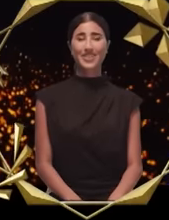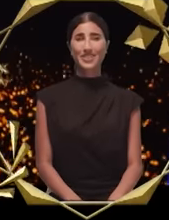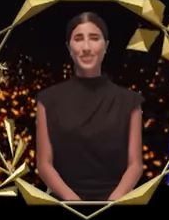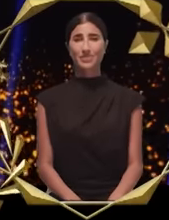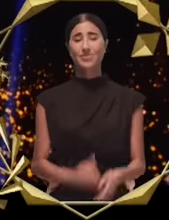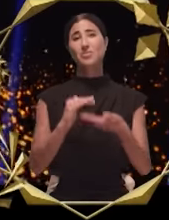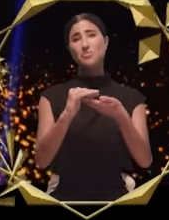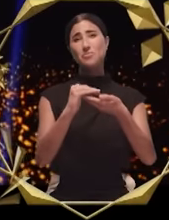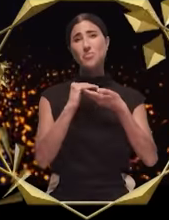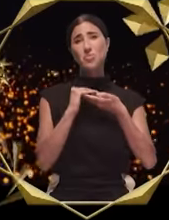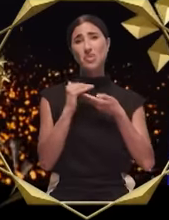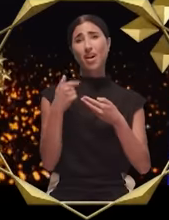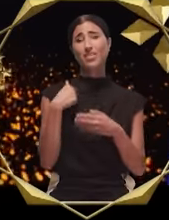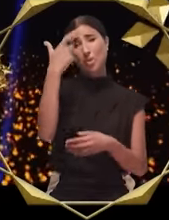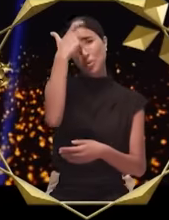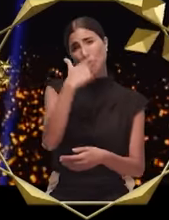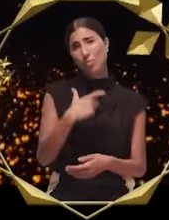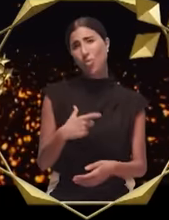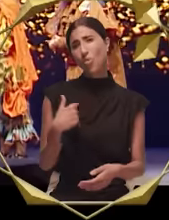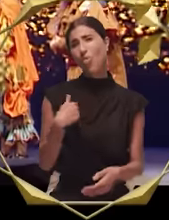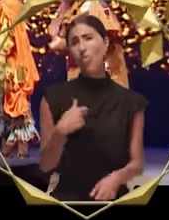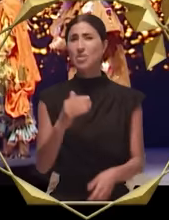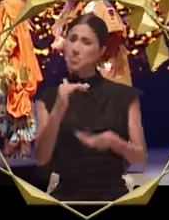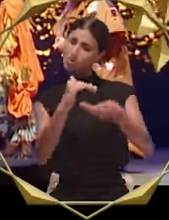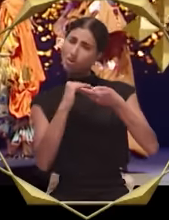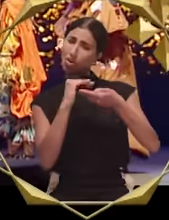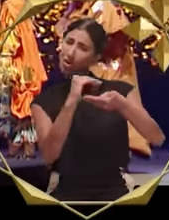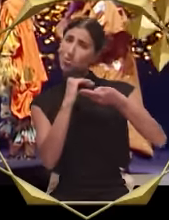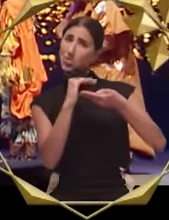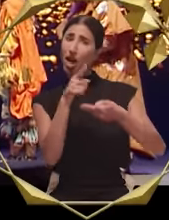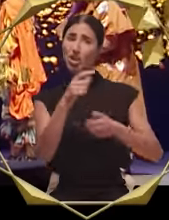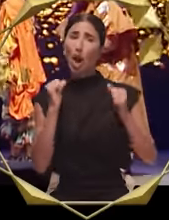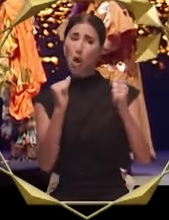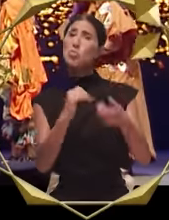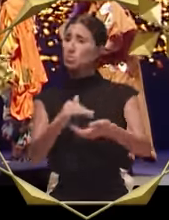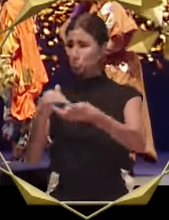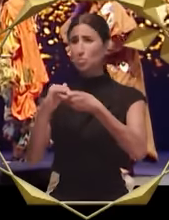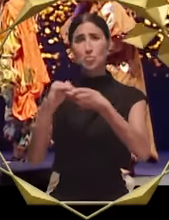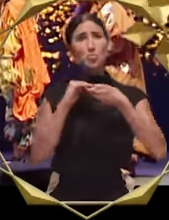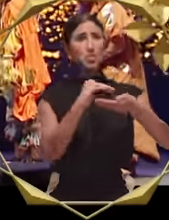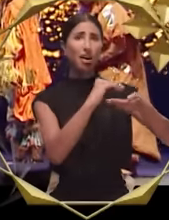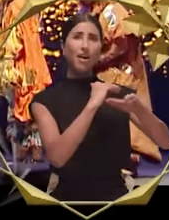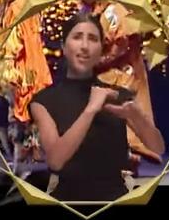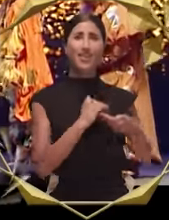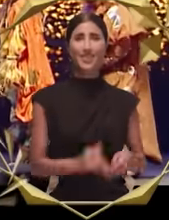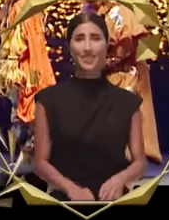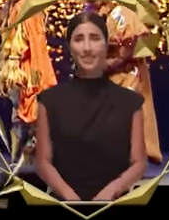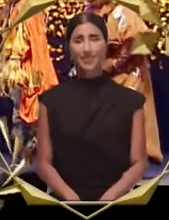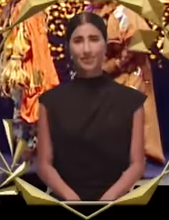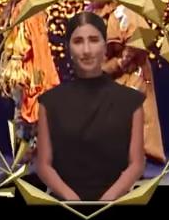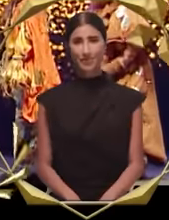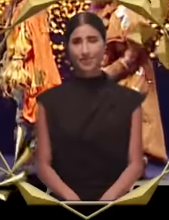وتورط بلكن تنتهي لمكان آمن